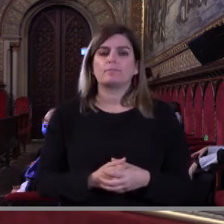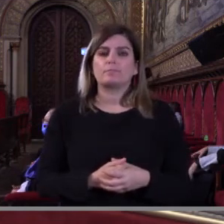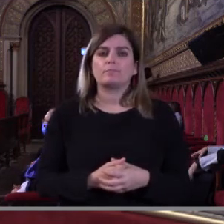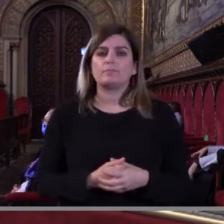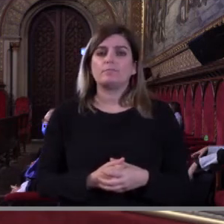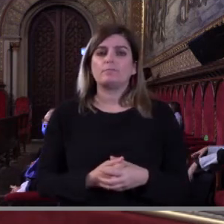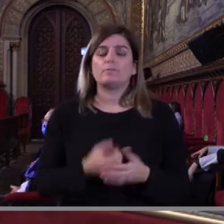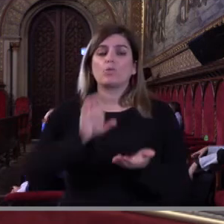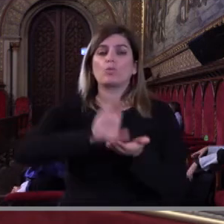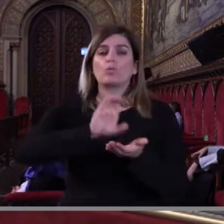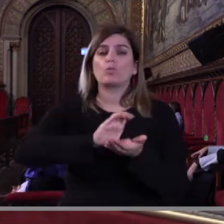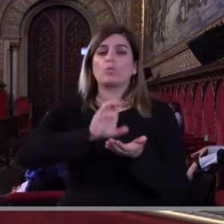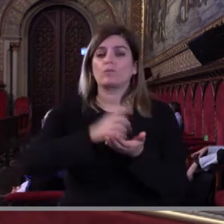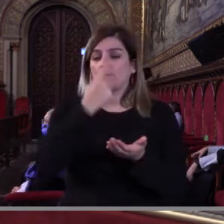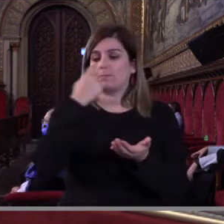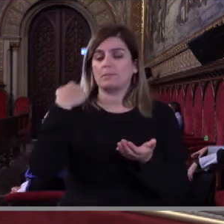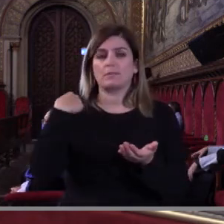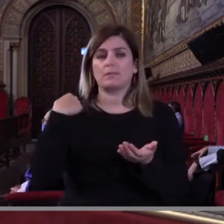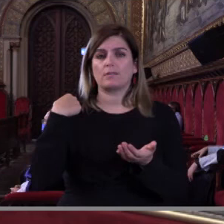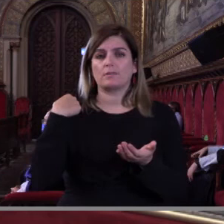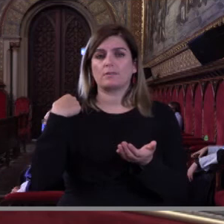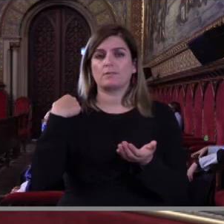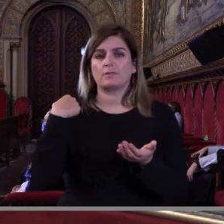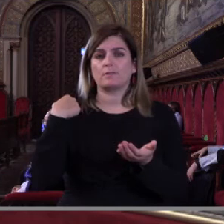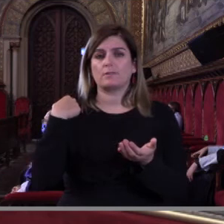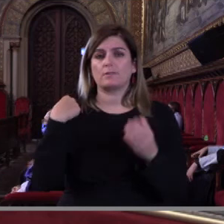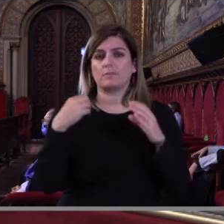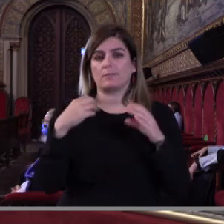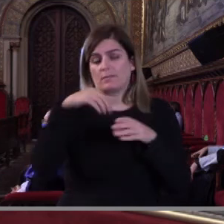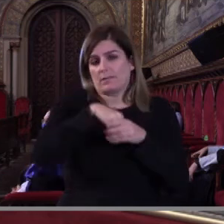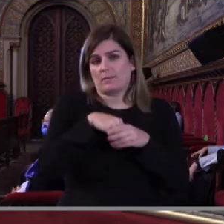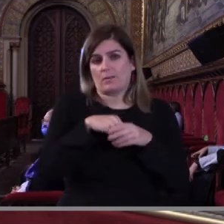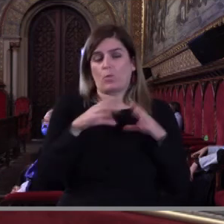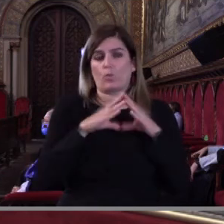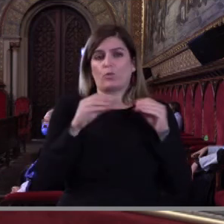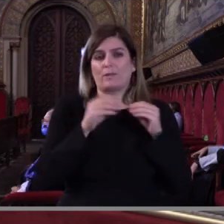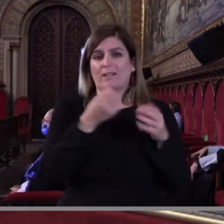El curs acadèmic de l'any passat a la Universitat, a la Facultat d'Econòmiques, on jo havia